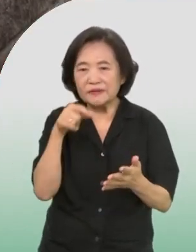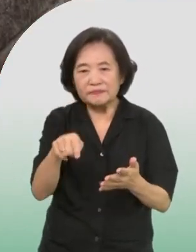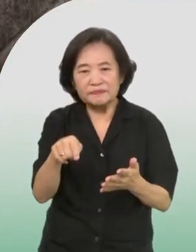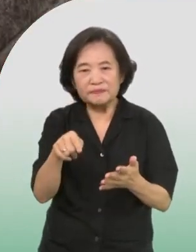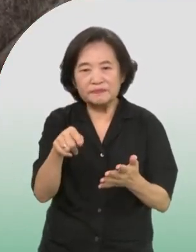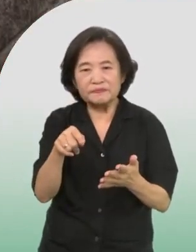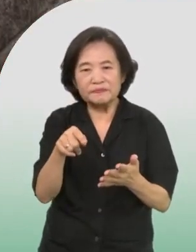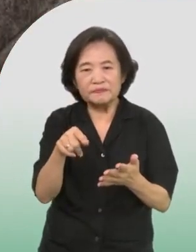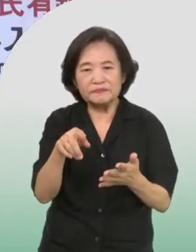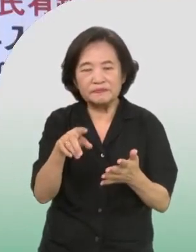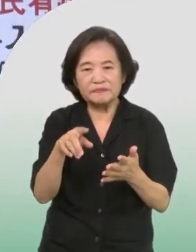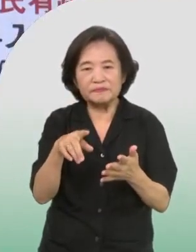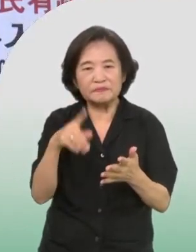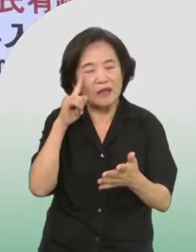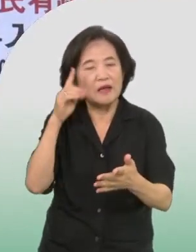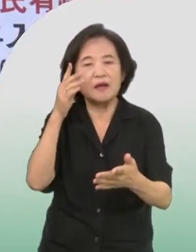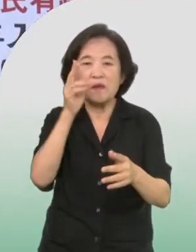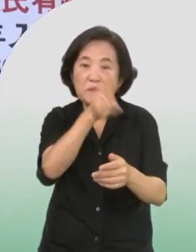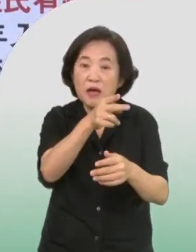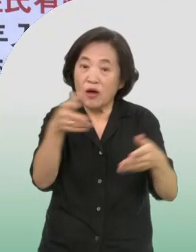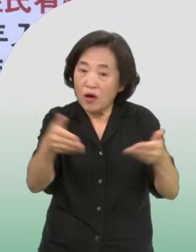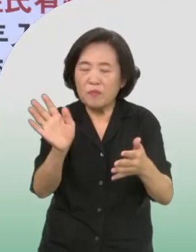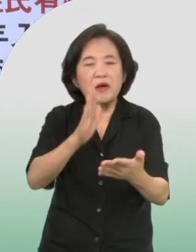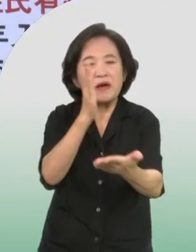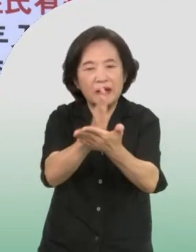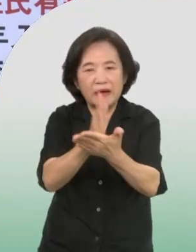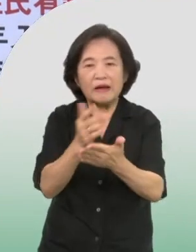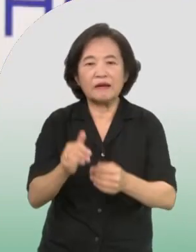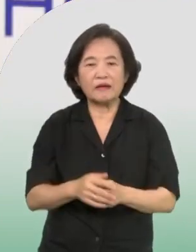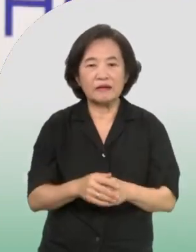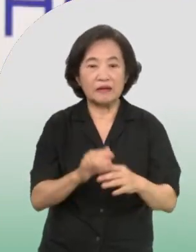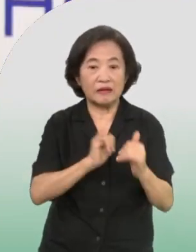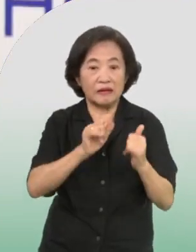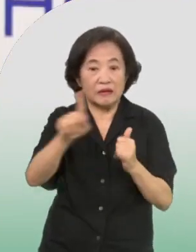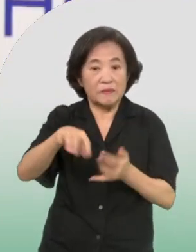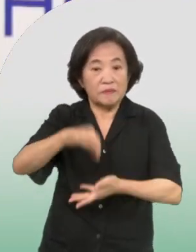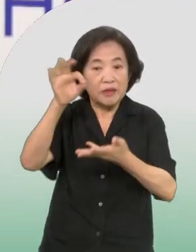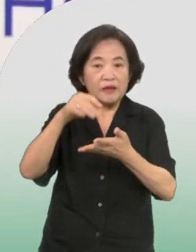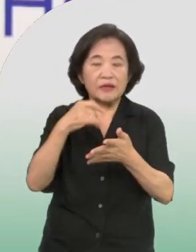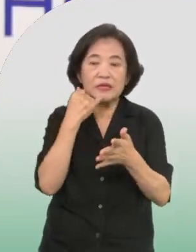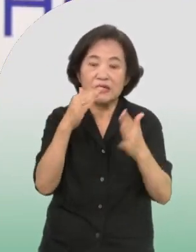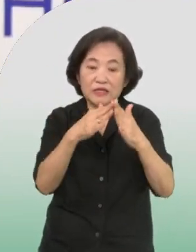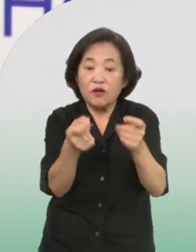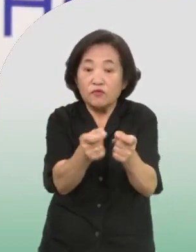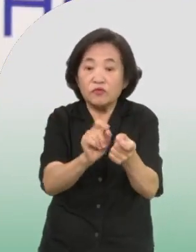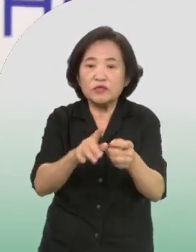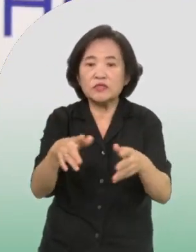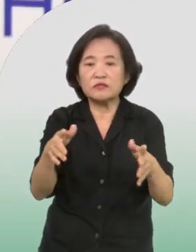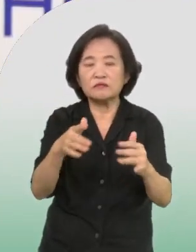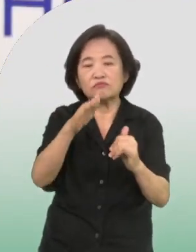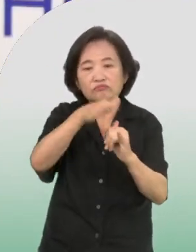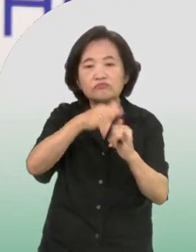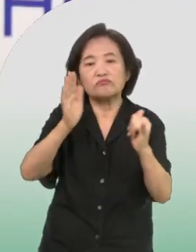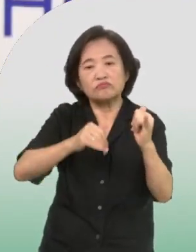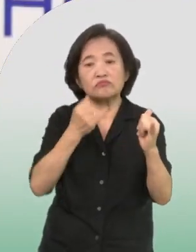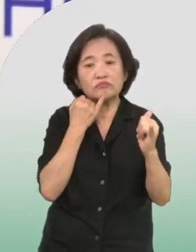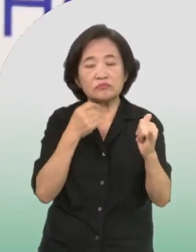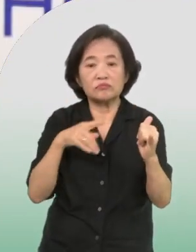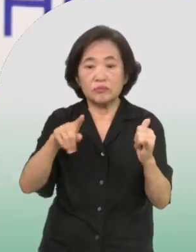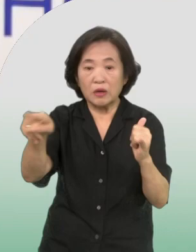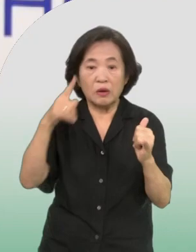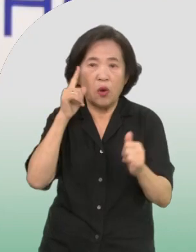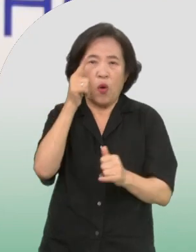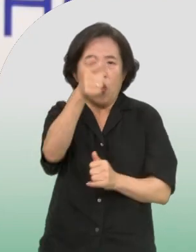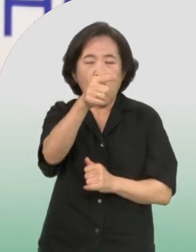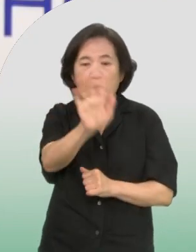案，我们先行就是把它终止委托。 民众所提的这个就近至上这些观念，让大家乡亲不要